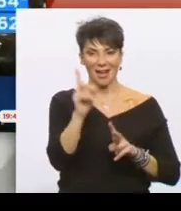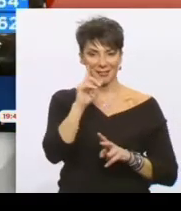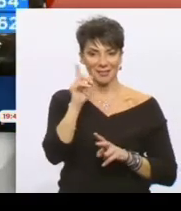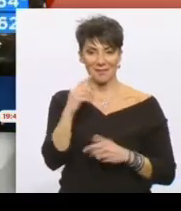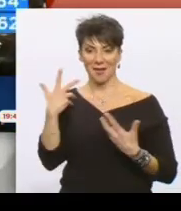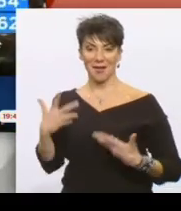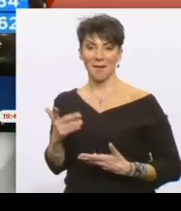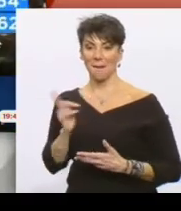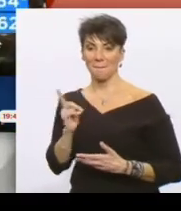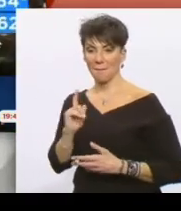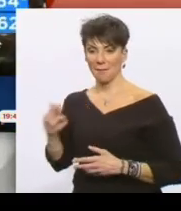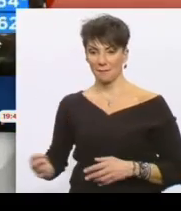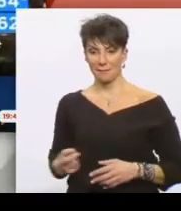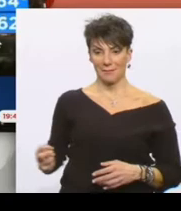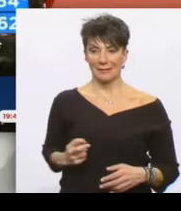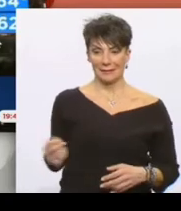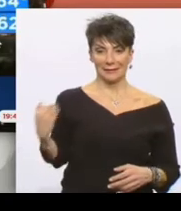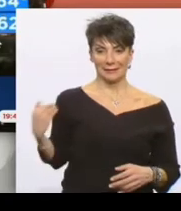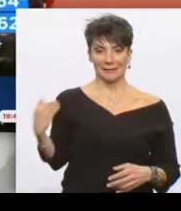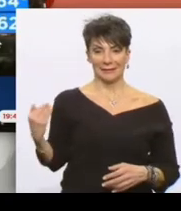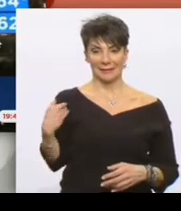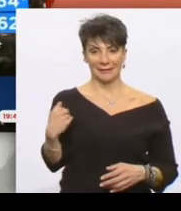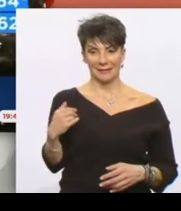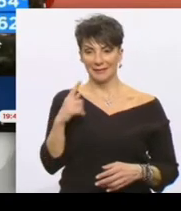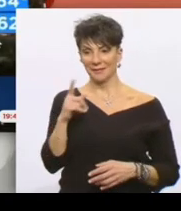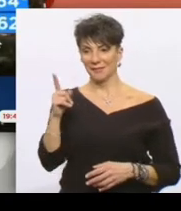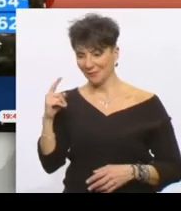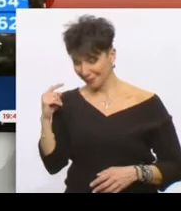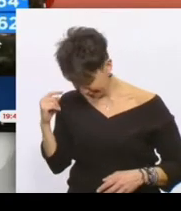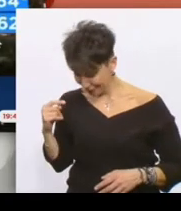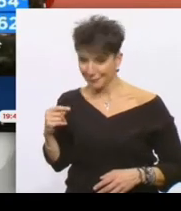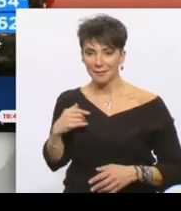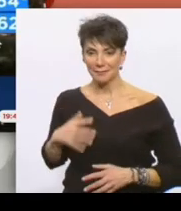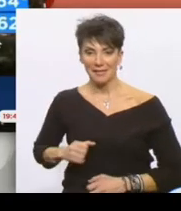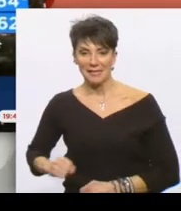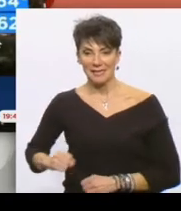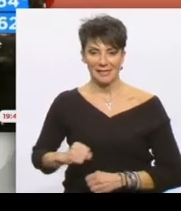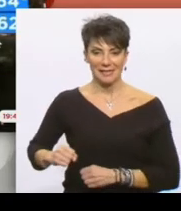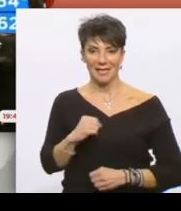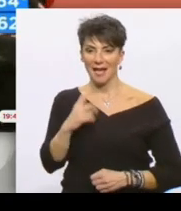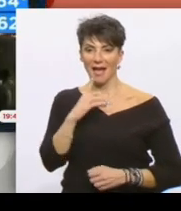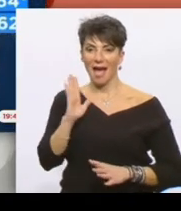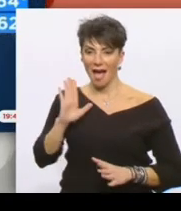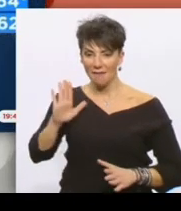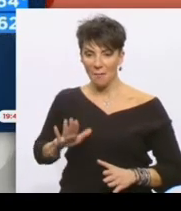potential for that storm to arrive here in Southern California. It looks like there's a baby down below.